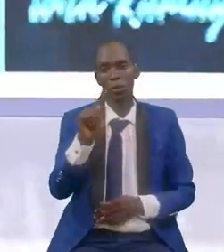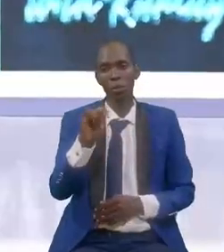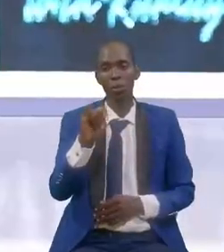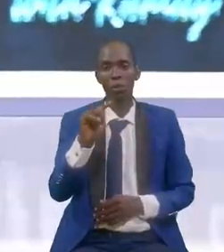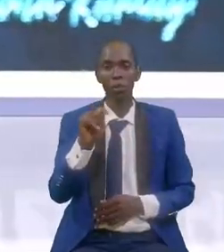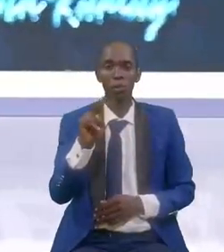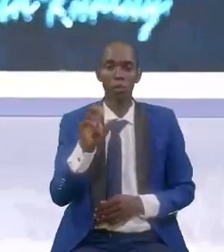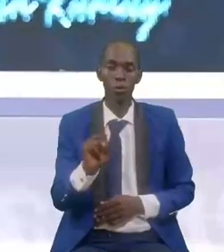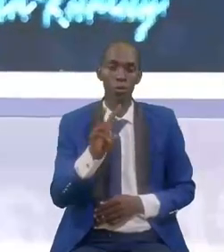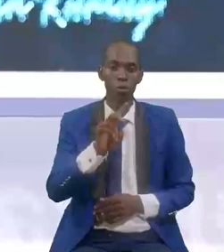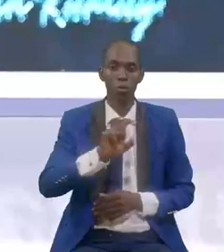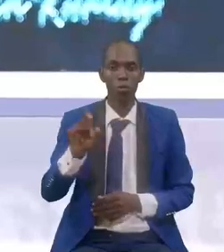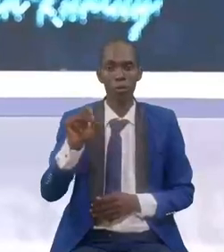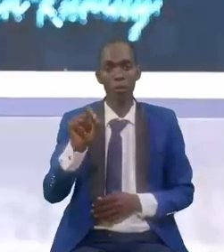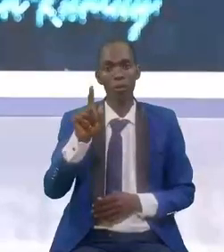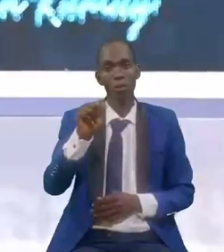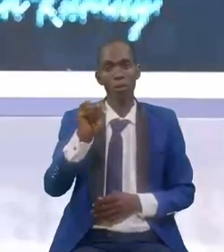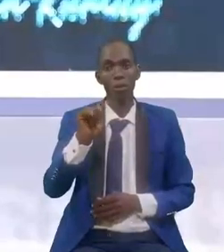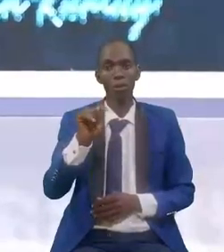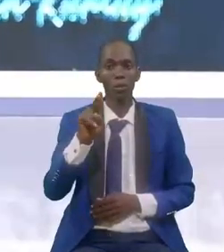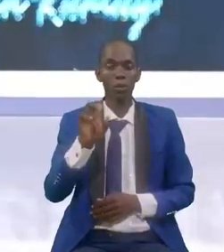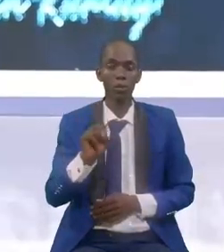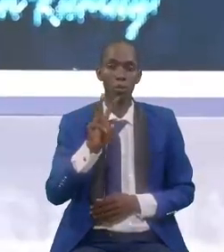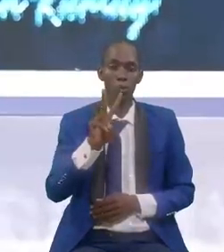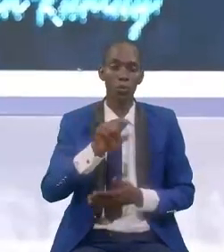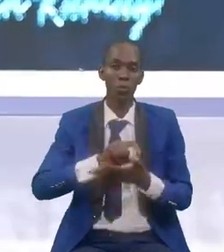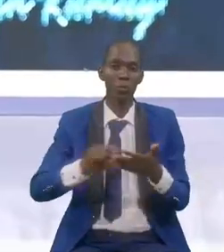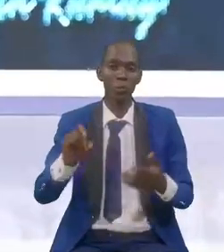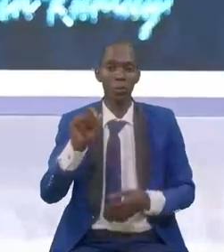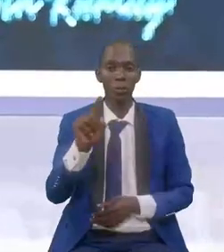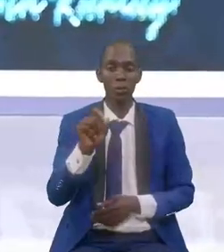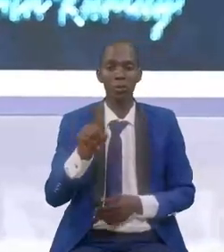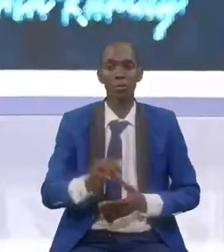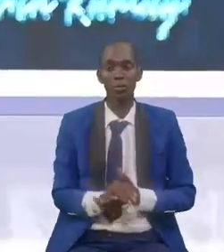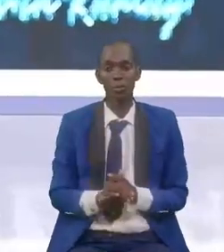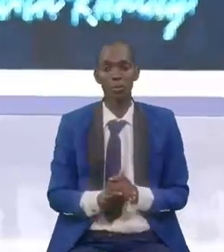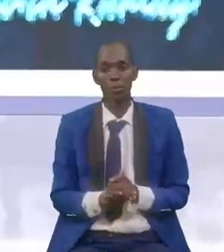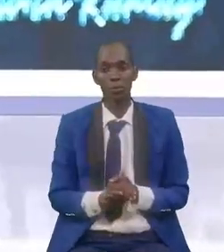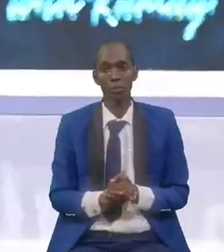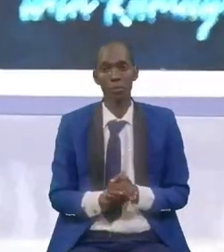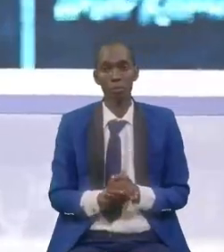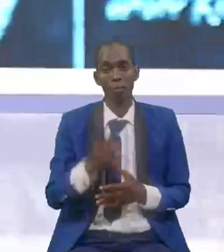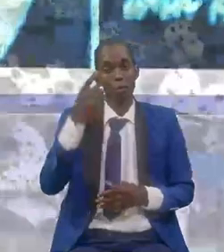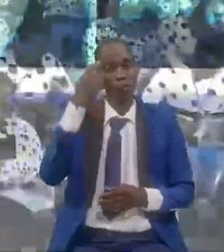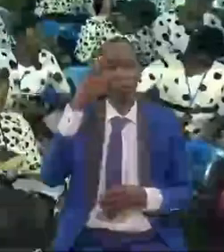chapitre 2, verset 11, Tite, chapitre 2,